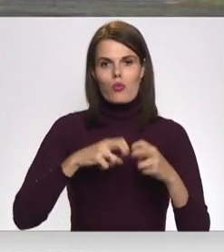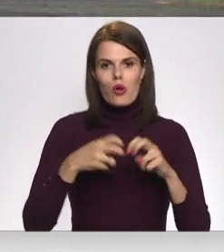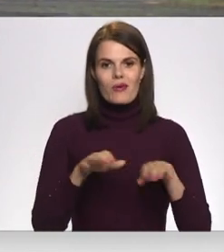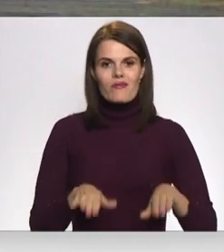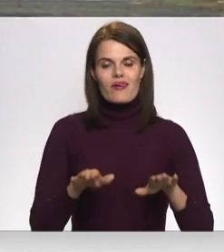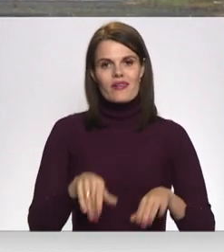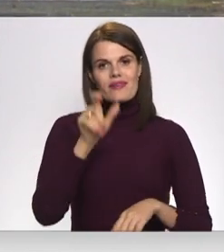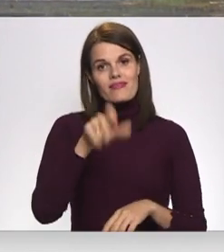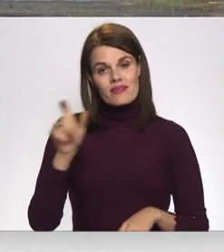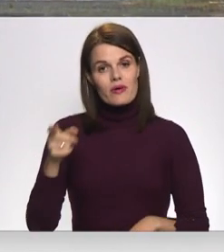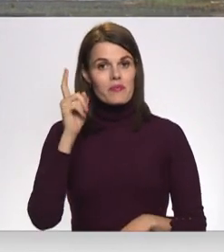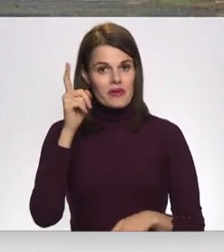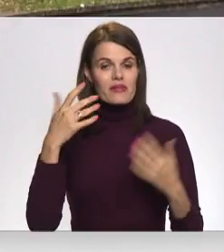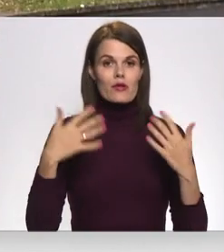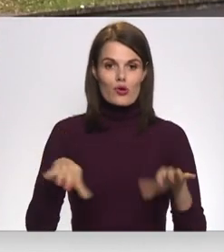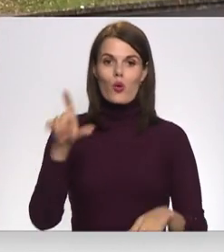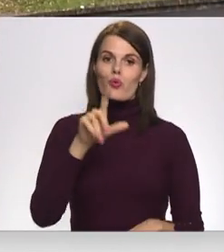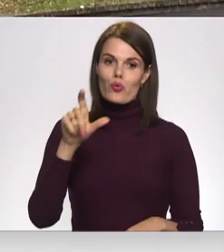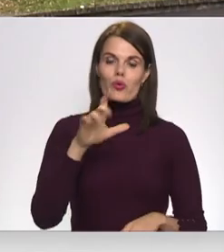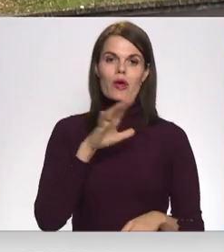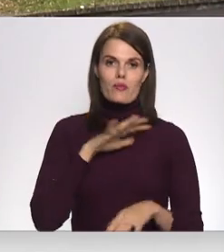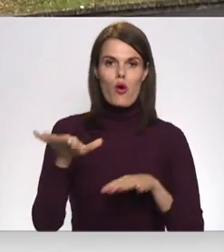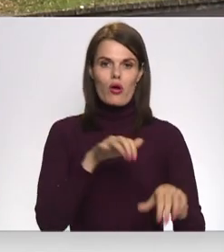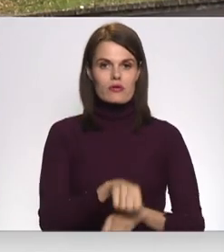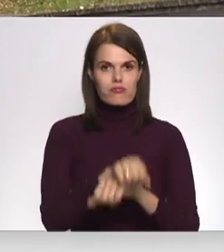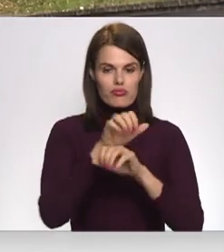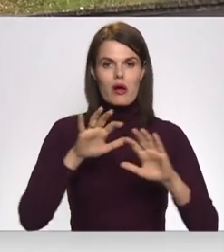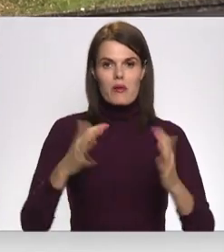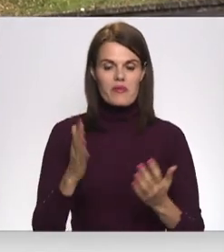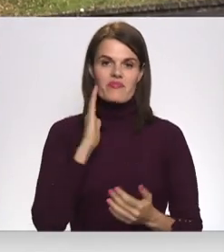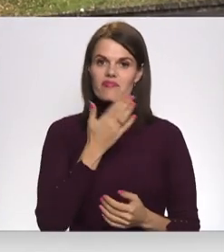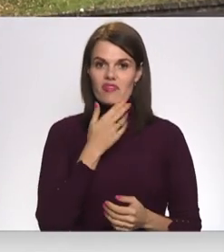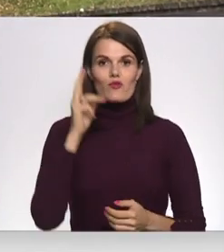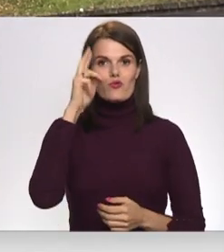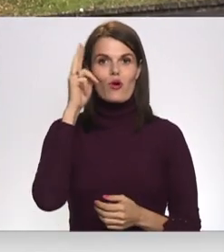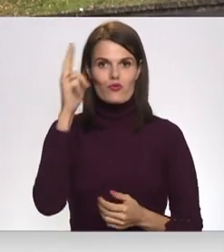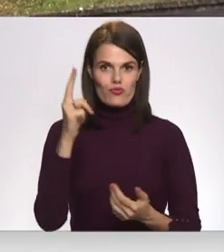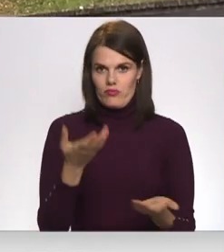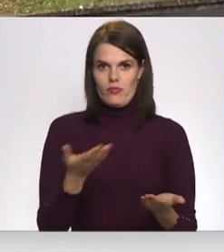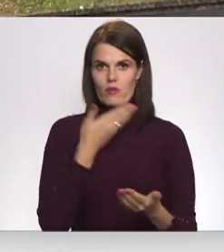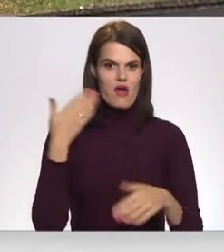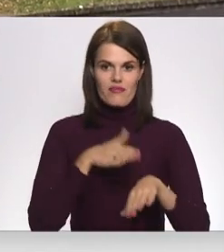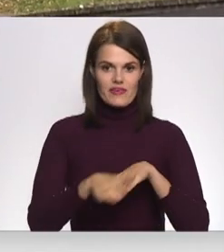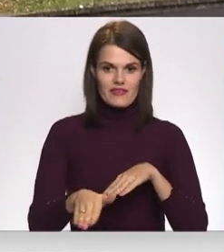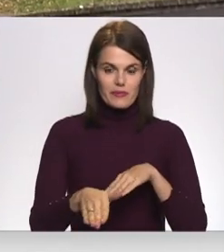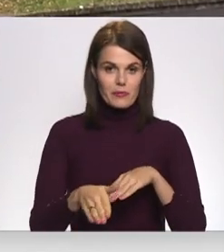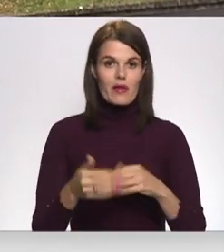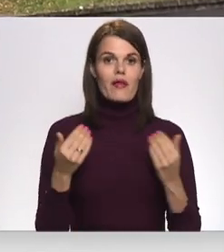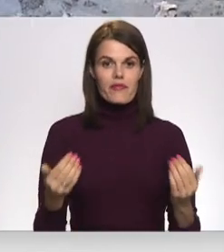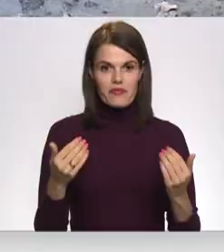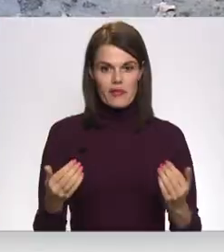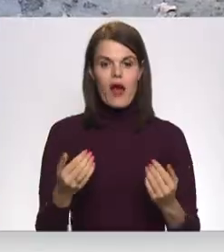iedzīvotāji dūmniekiem norādīja jūlijā organizētajā piketā. Tomēr vasaras solījumi tā arī nav piepildījušies. Tagad